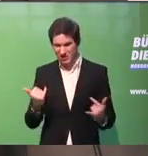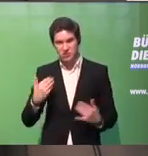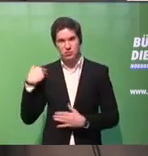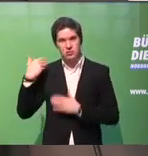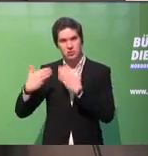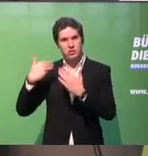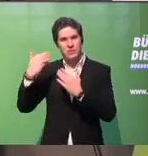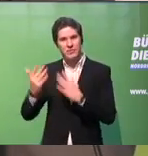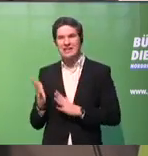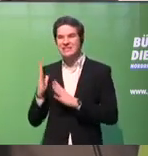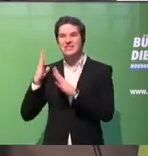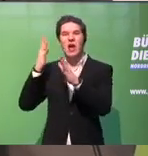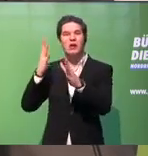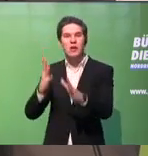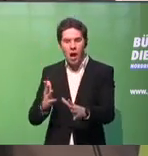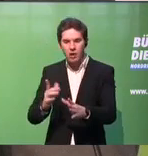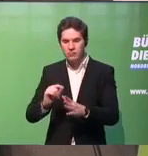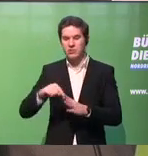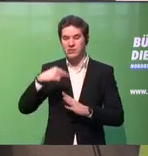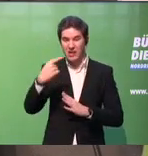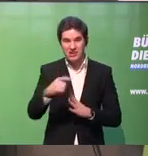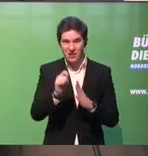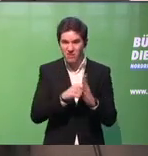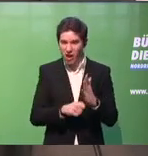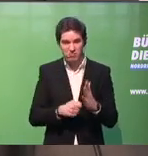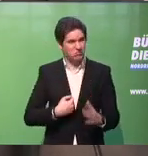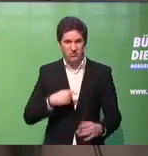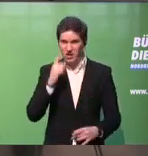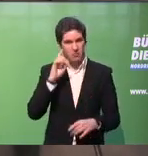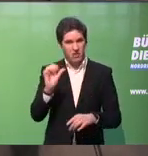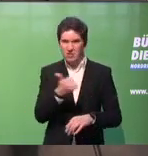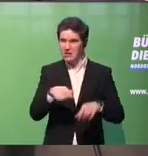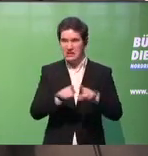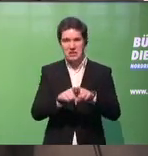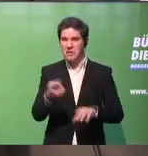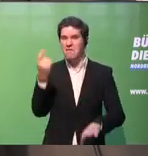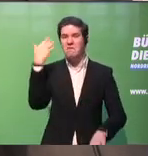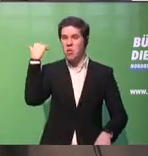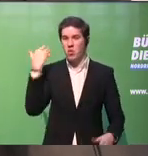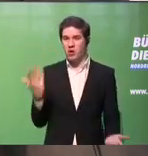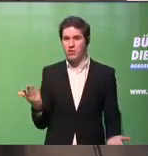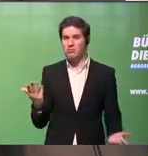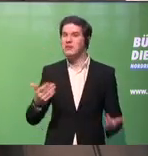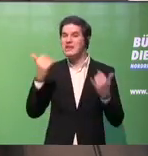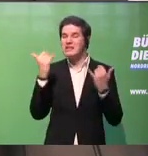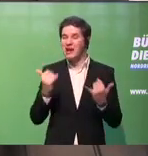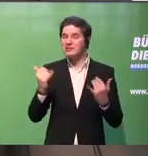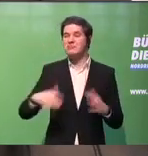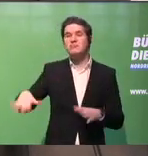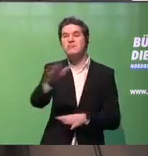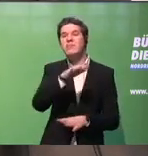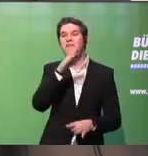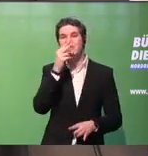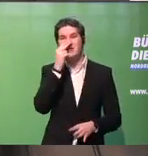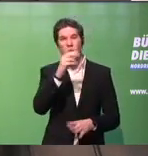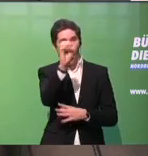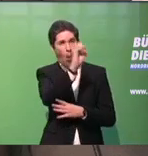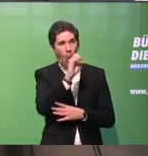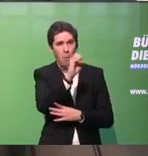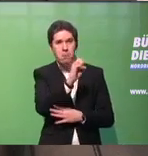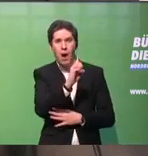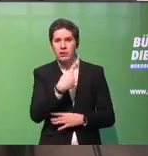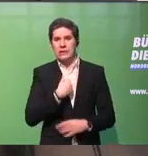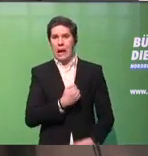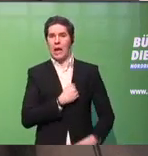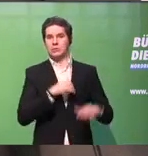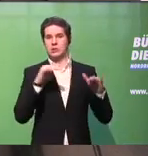bei der nächsten Wahl, wird es genau andersrum sein. Europa ist für viele zu einer Bedrohung, zu einem angstbesetzten Thema geworden.